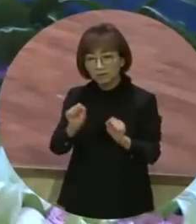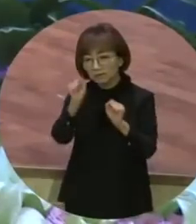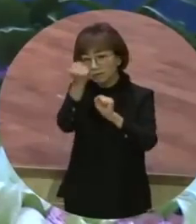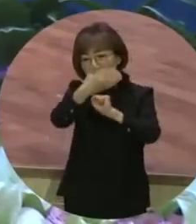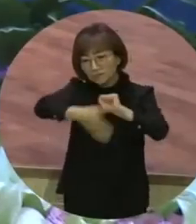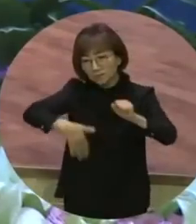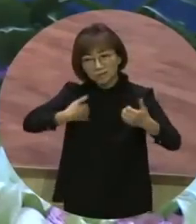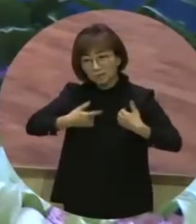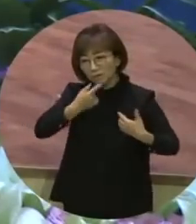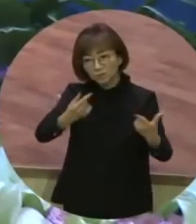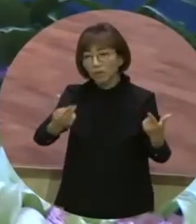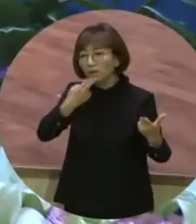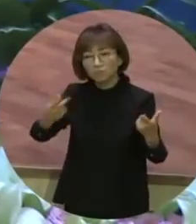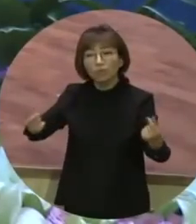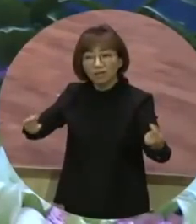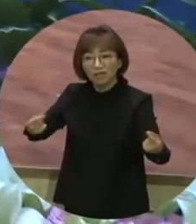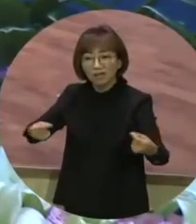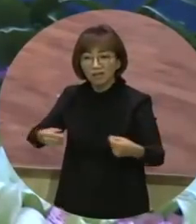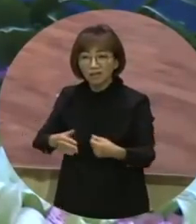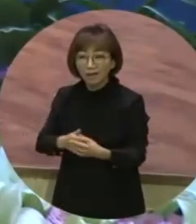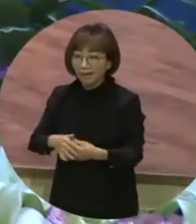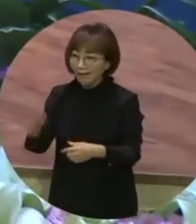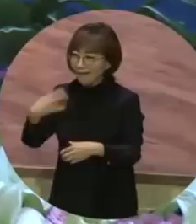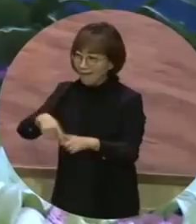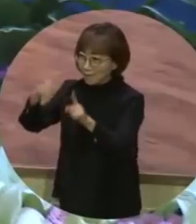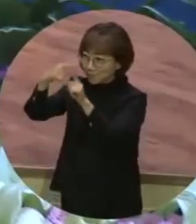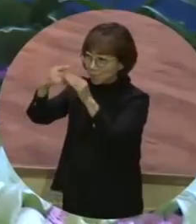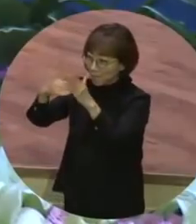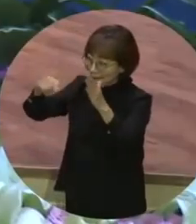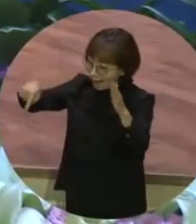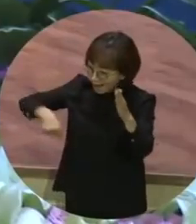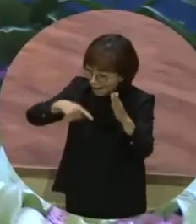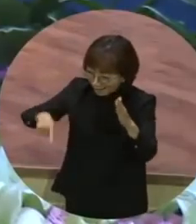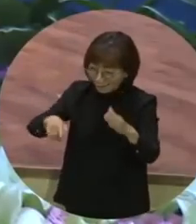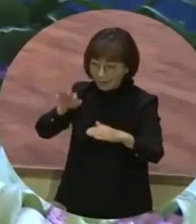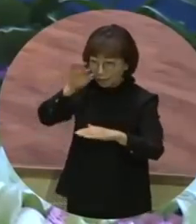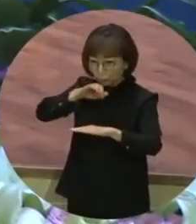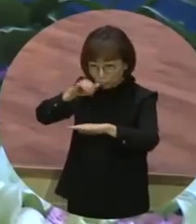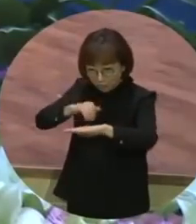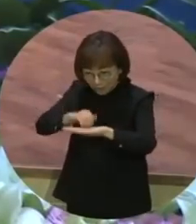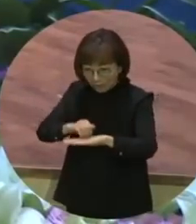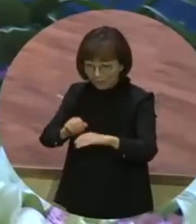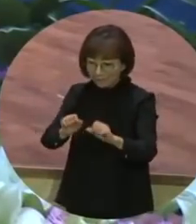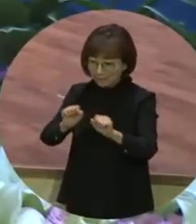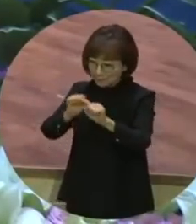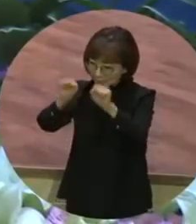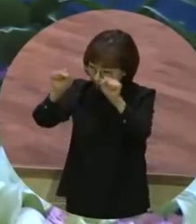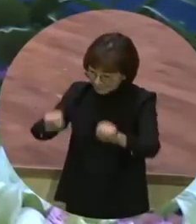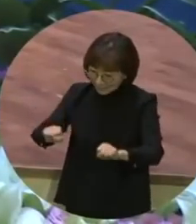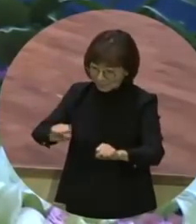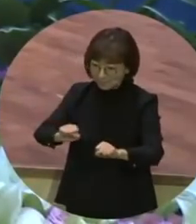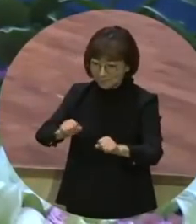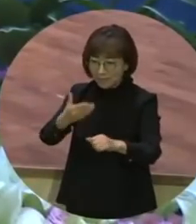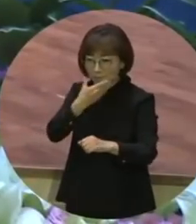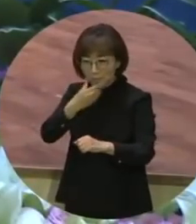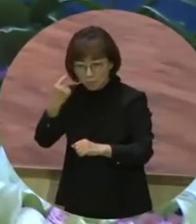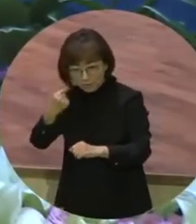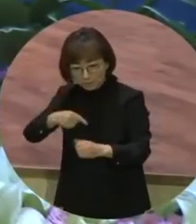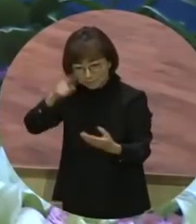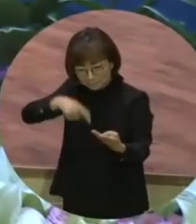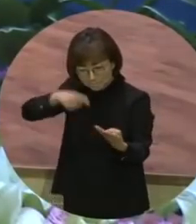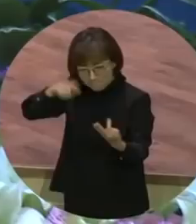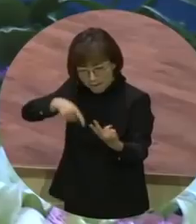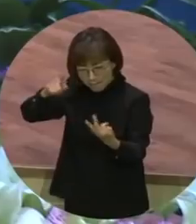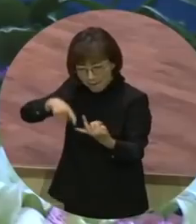소중한 교회인지 이 교회의 모든 시스템, 모든 훈련 과정, 모든 것이 얼마나 소중한지 모르면 교회 다니도 재미가